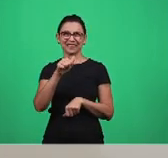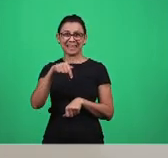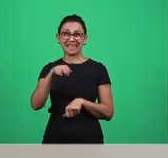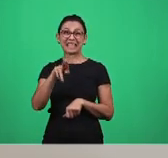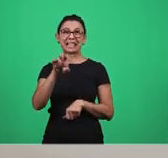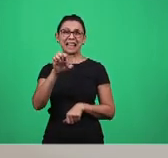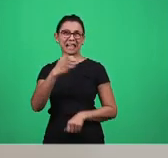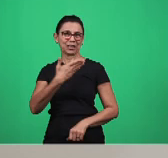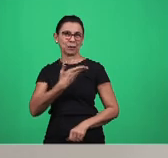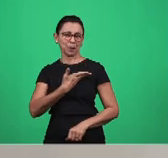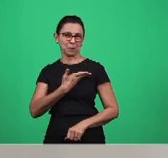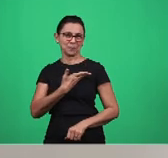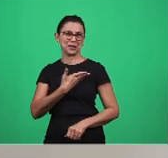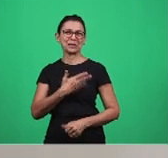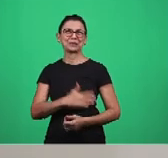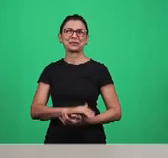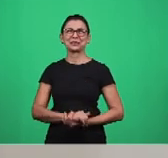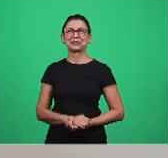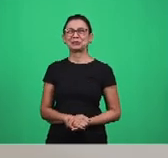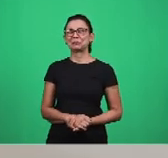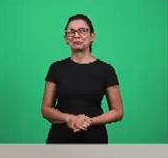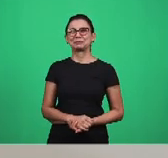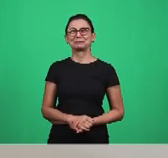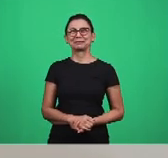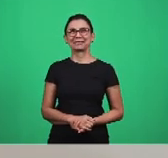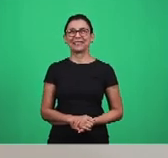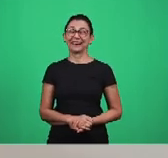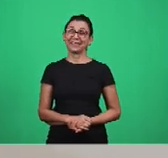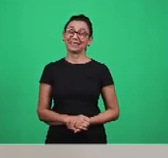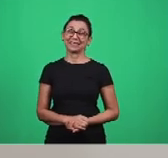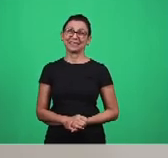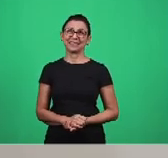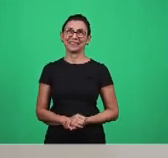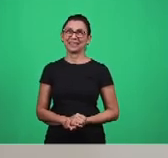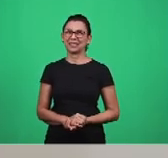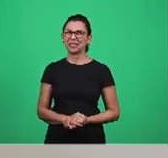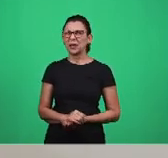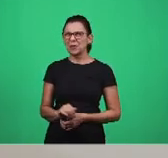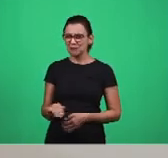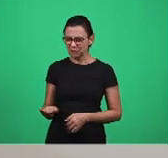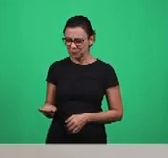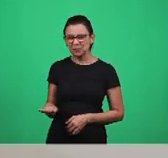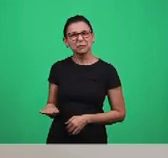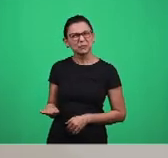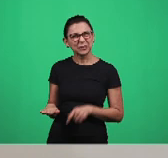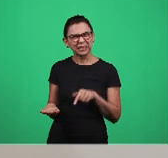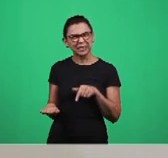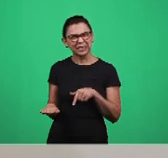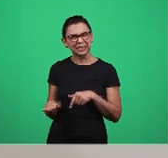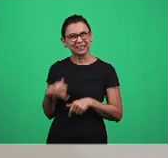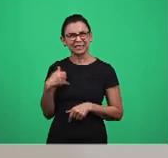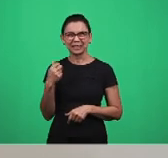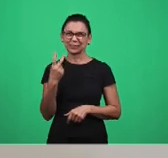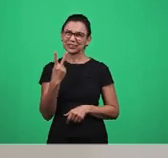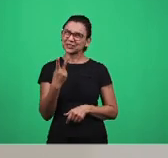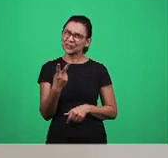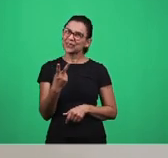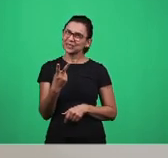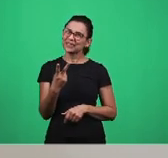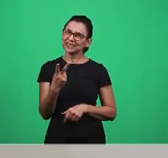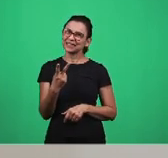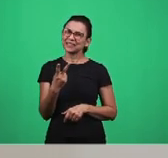Ils ne sont pas très âgés. Quelques-uns avec 2 ans d'âge. Isaac, j'ai